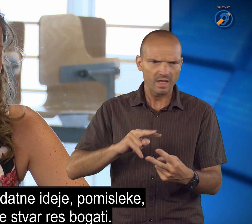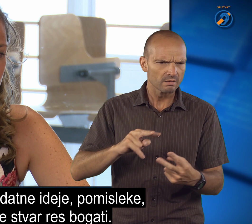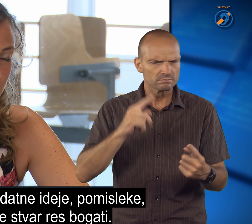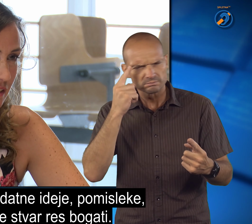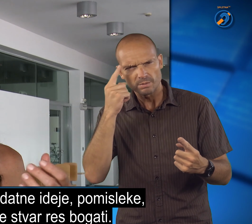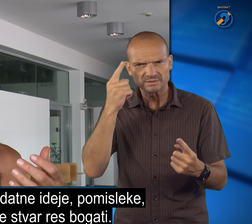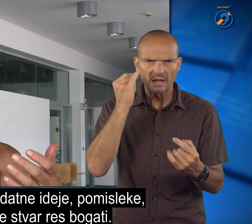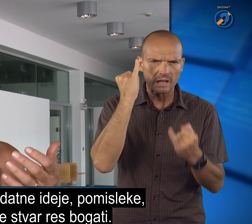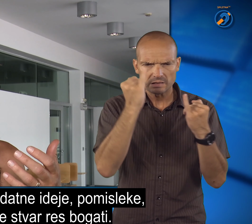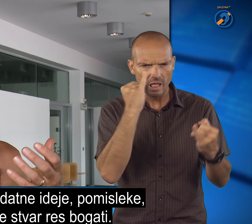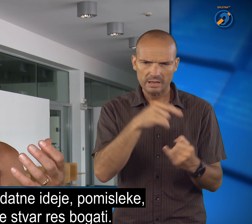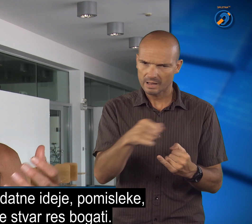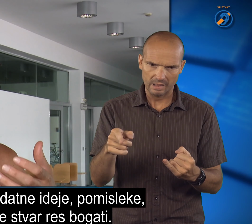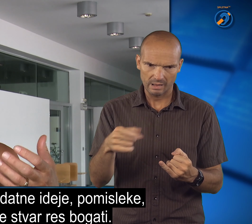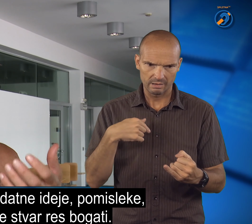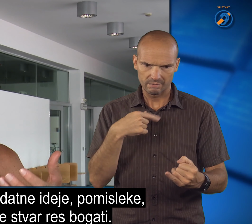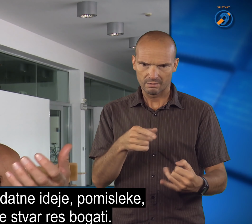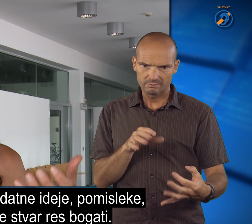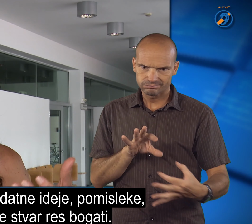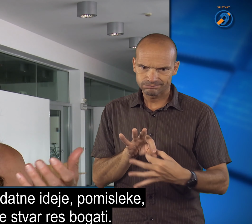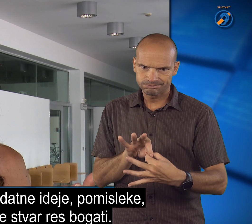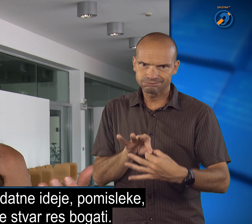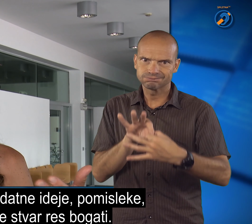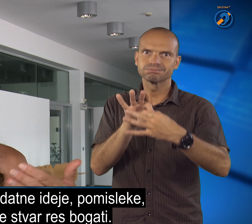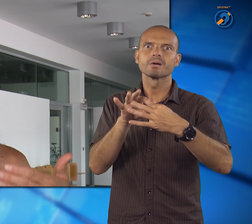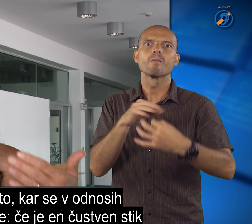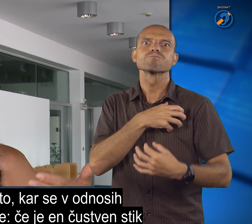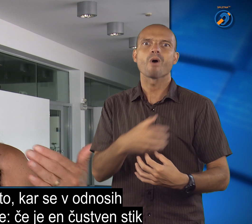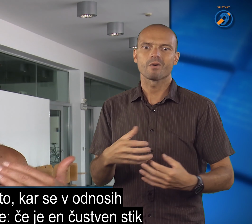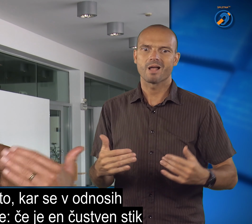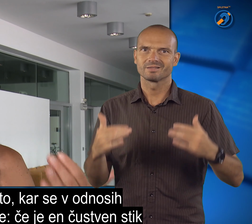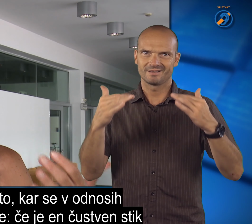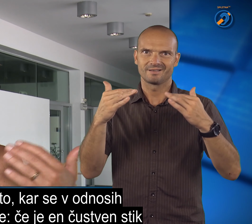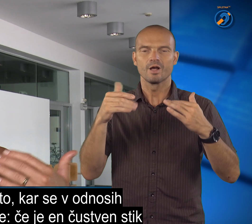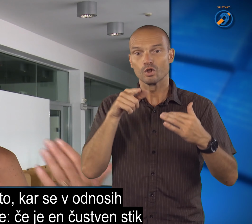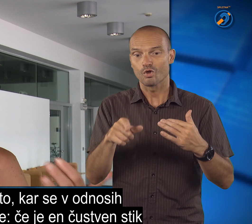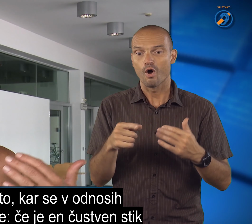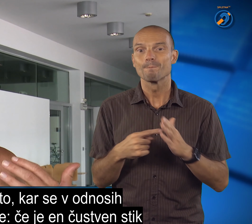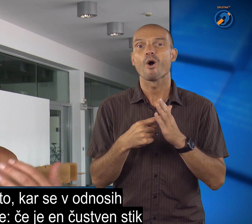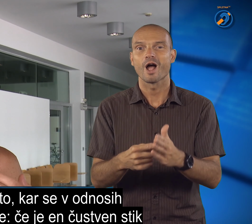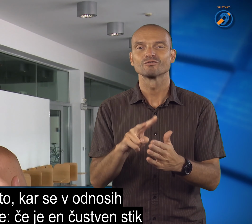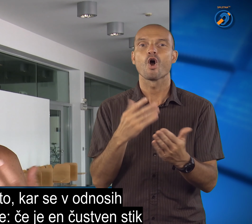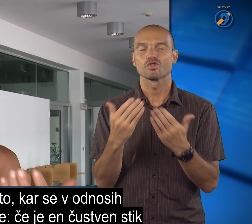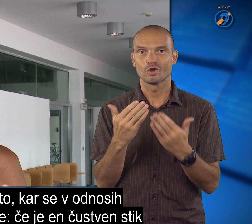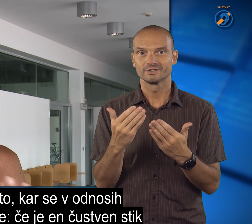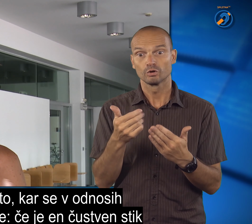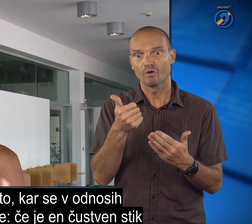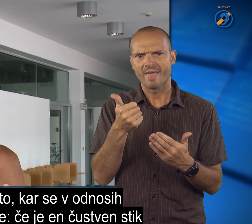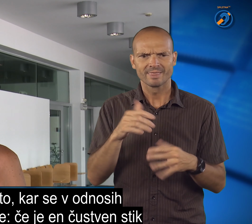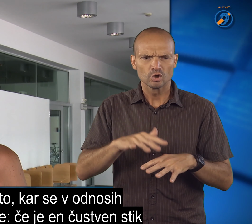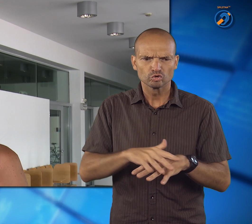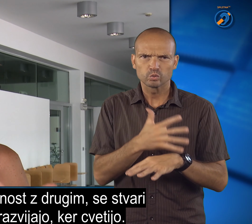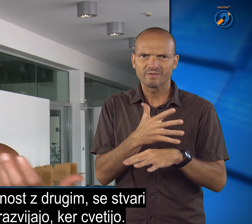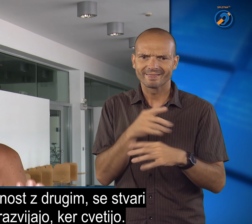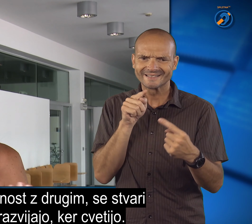ideje, pomisleke, potem se res stvar bogati in to je tisto, kar se vedno v odnosih pokaže, da če je en čustven